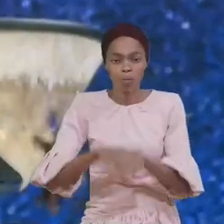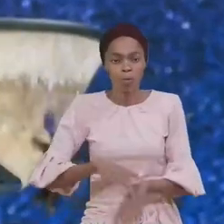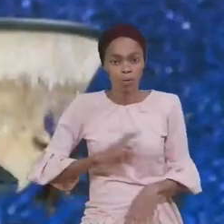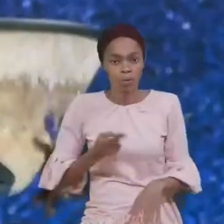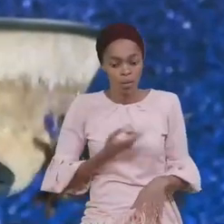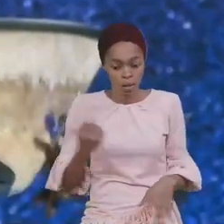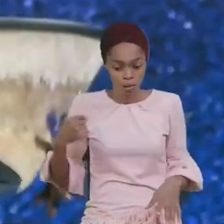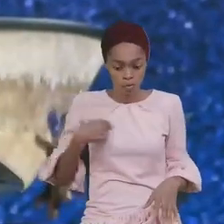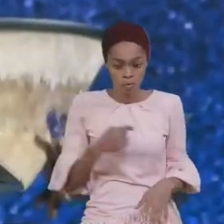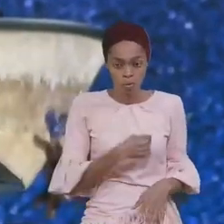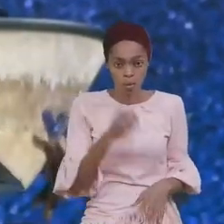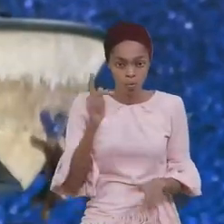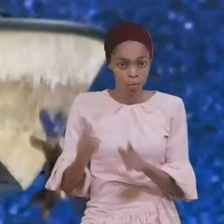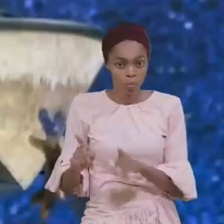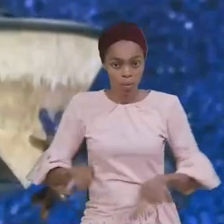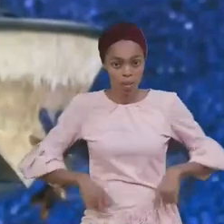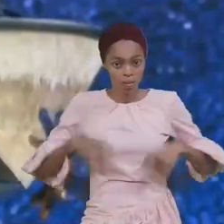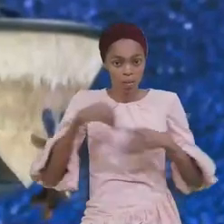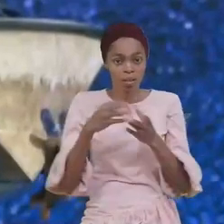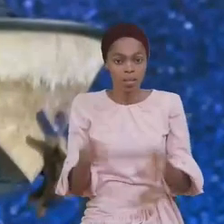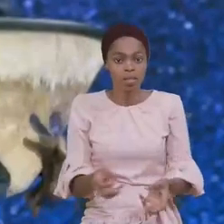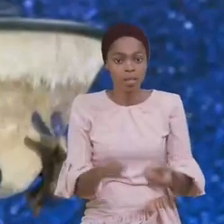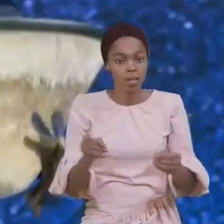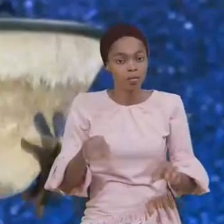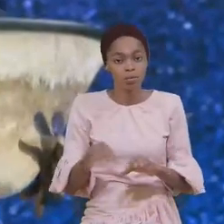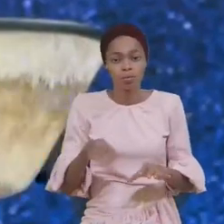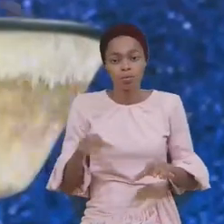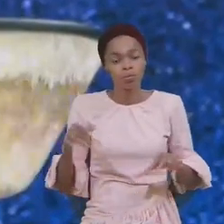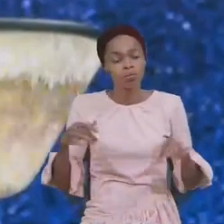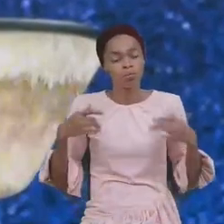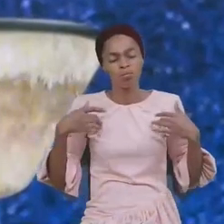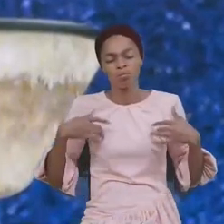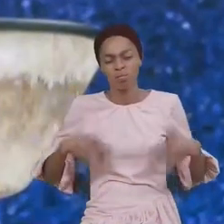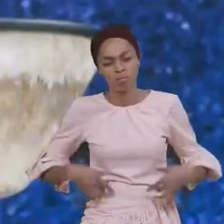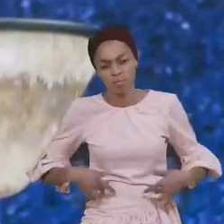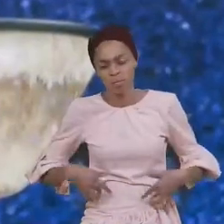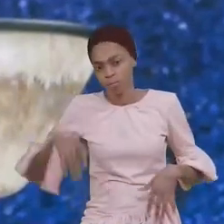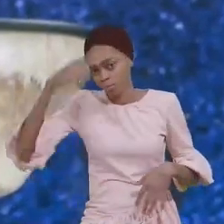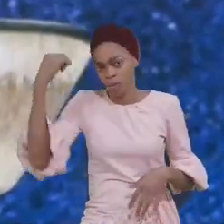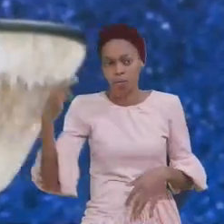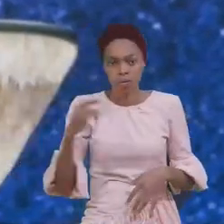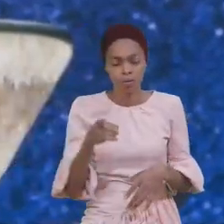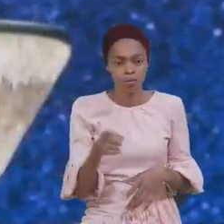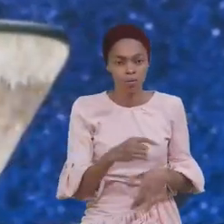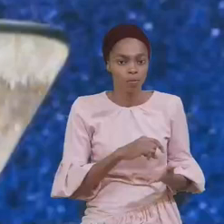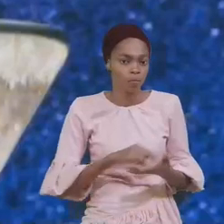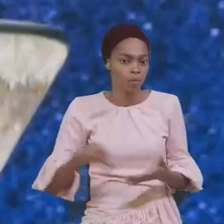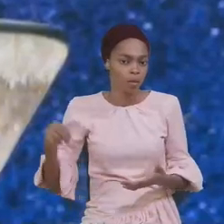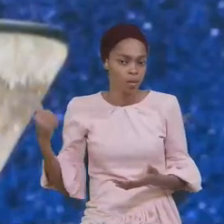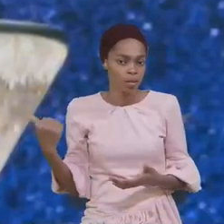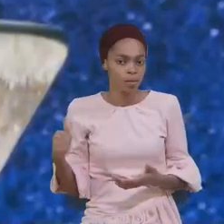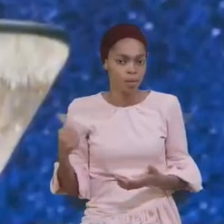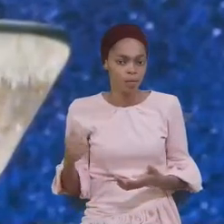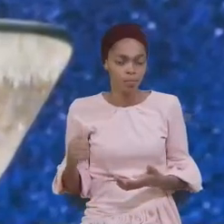du pays tremblent devant vous. Et le verset 10